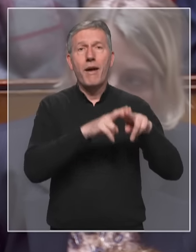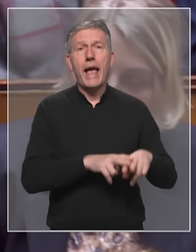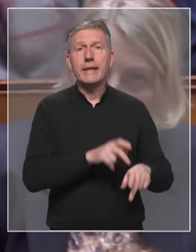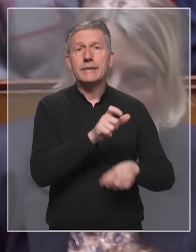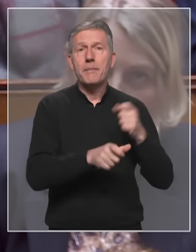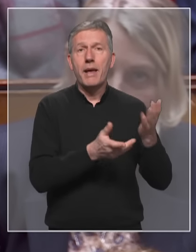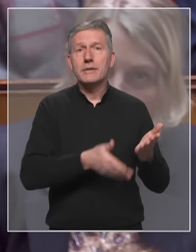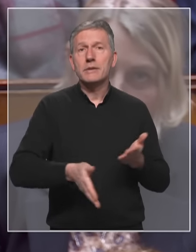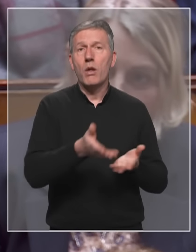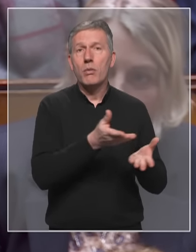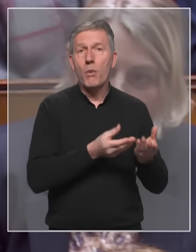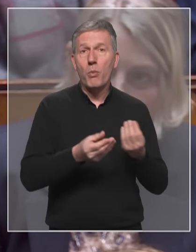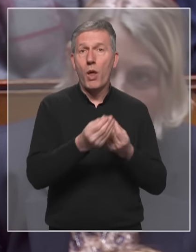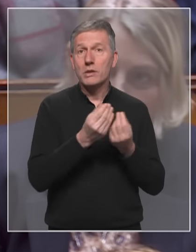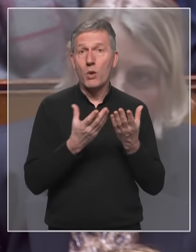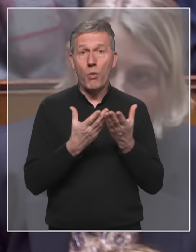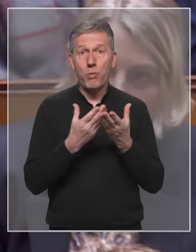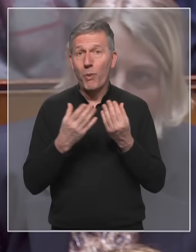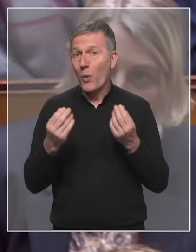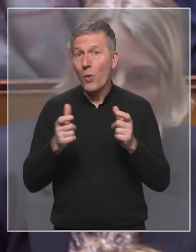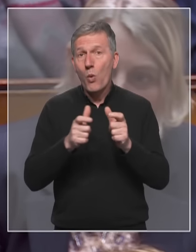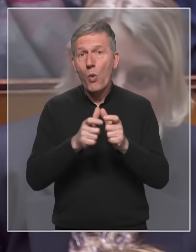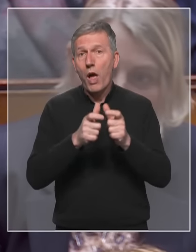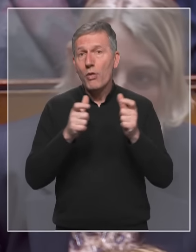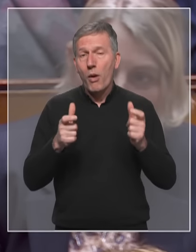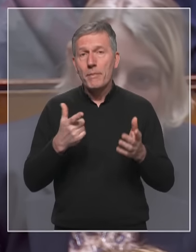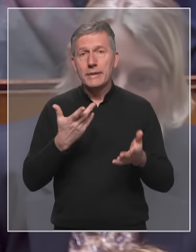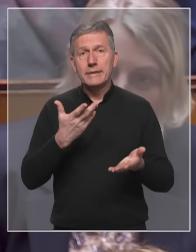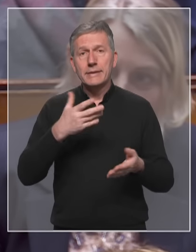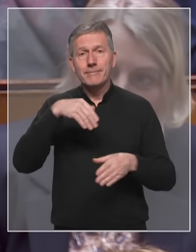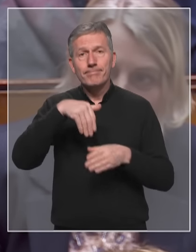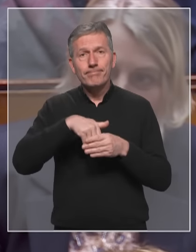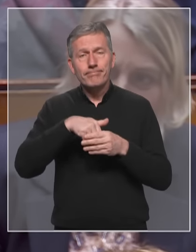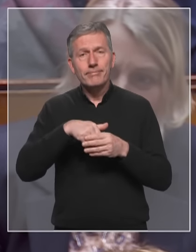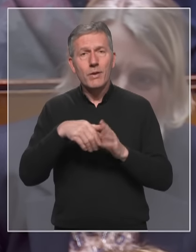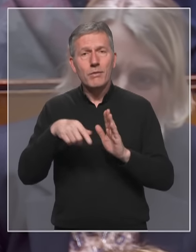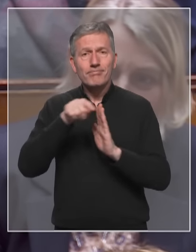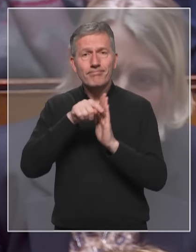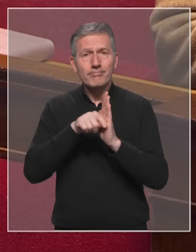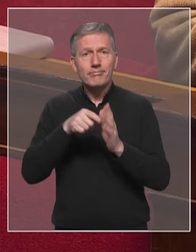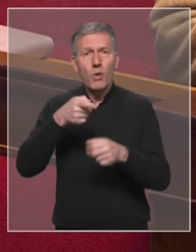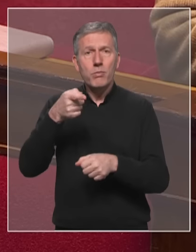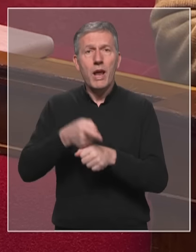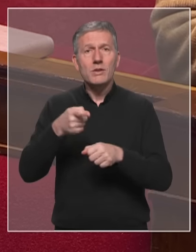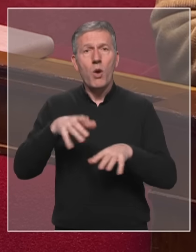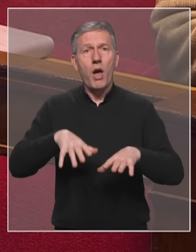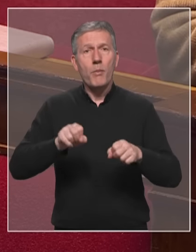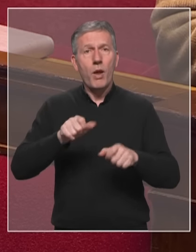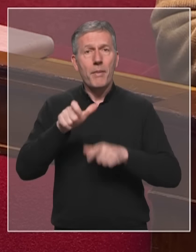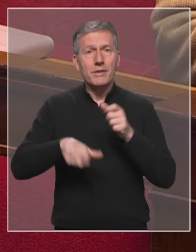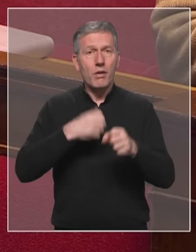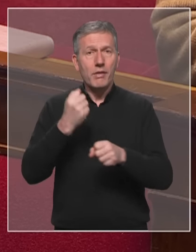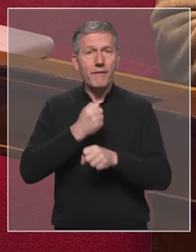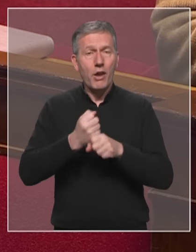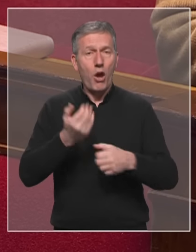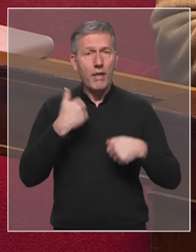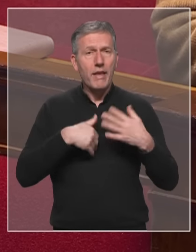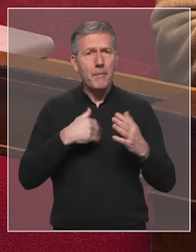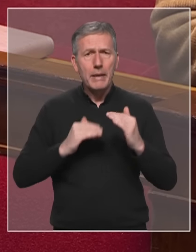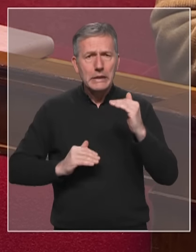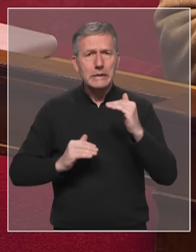population et de nombreuses entreprises peinent encore à remplir leur obligation d'emploi du travailleur handicapé.